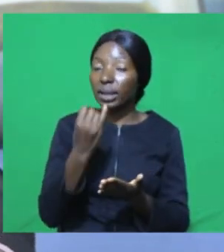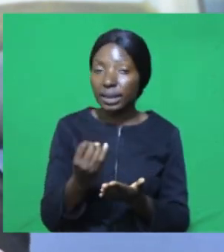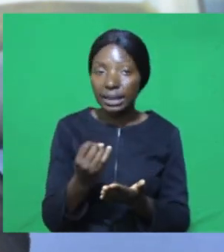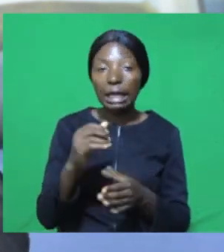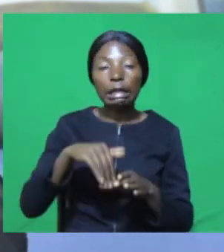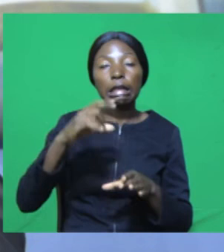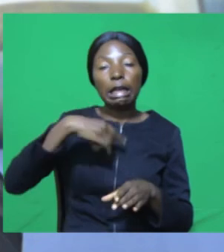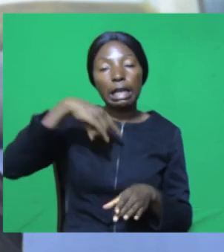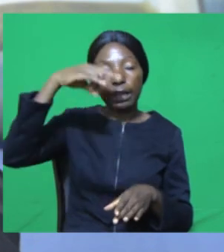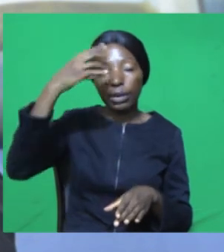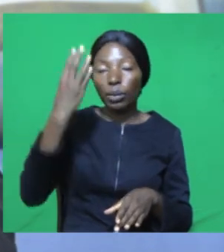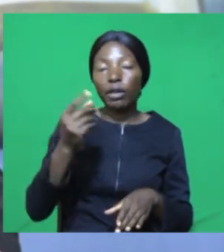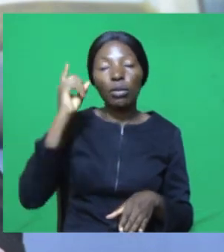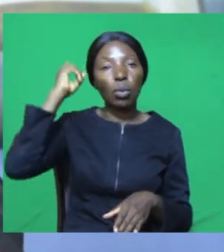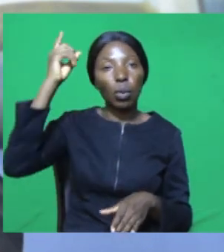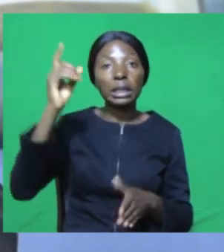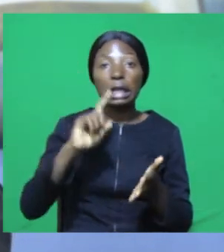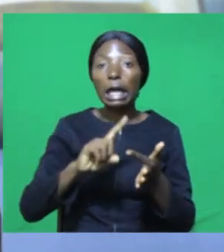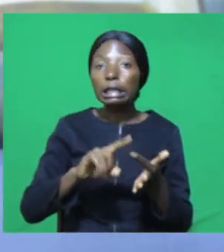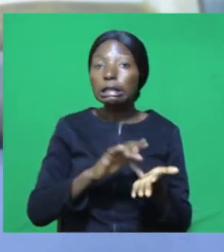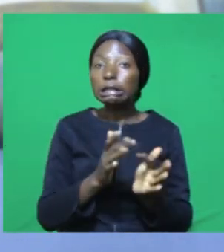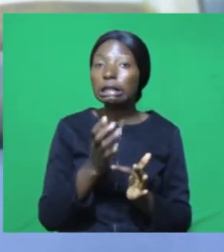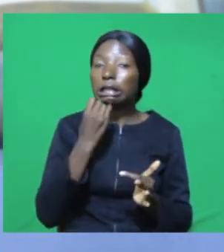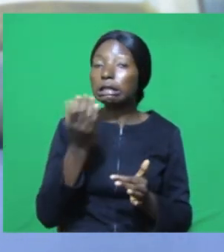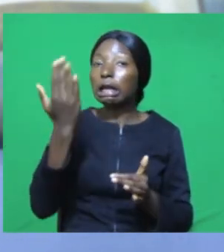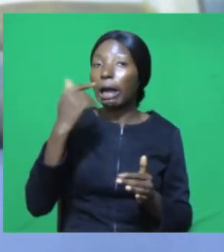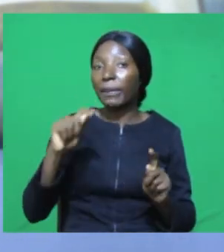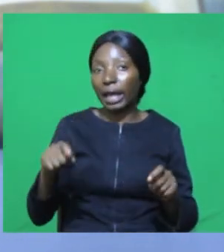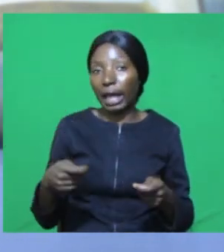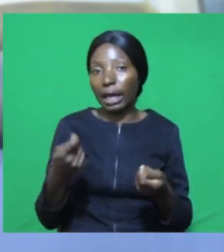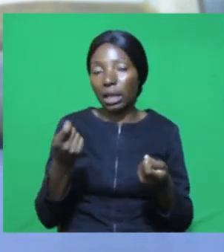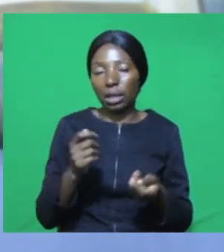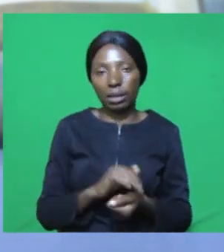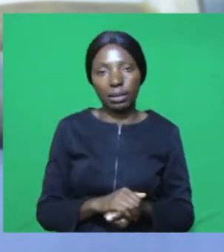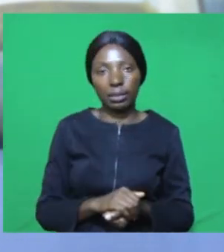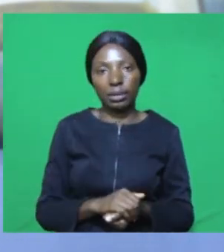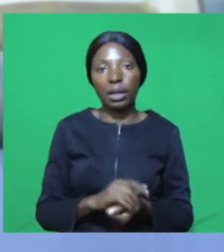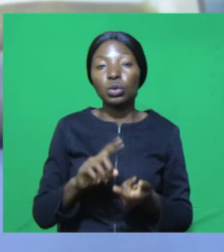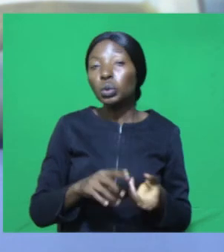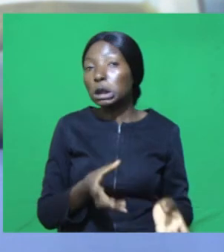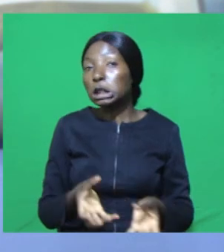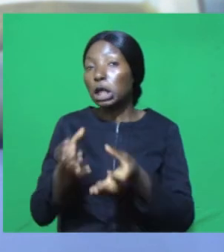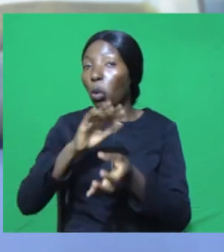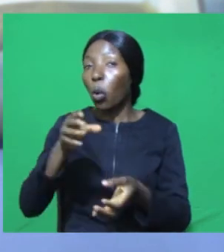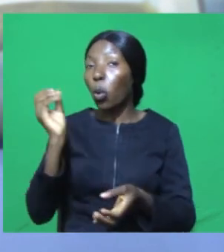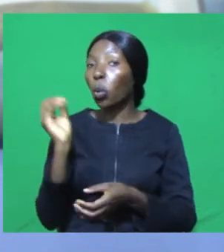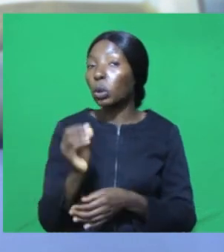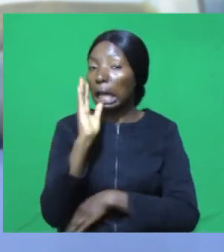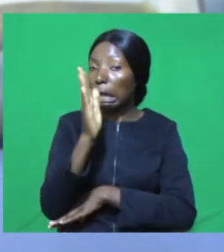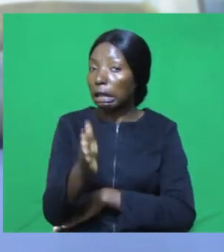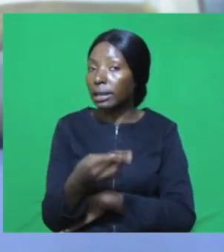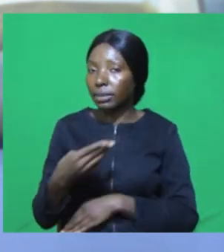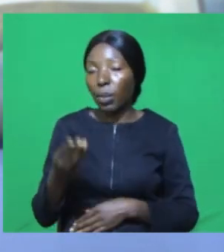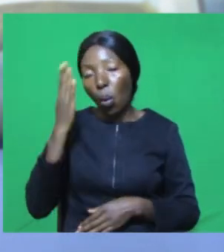kuti kudenga kuna Mwari. Jesu achadzoka kuzotora vakaita kuda kwake. Vanenge